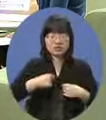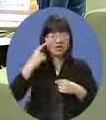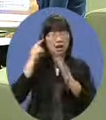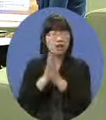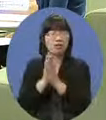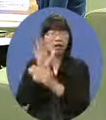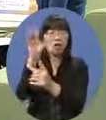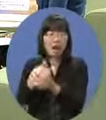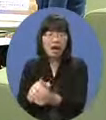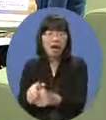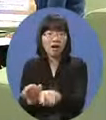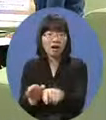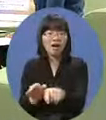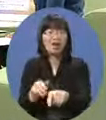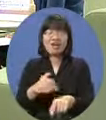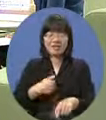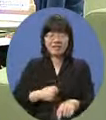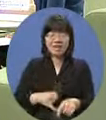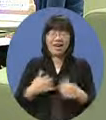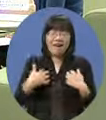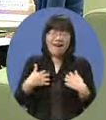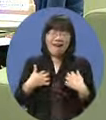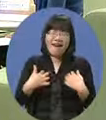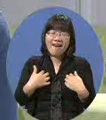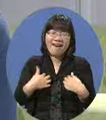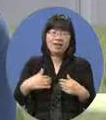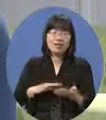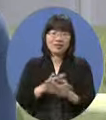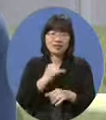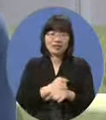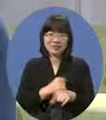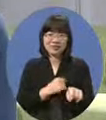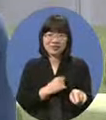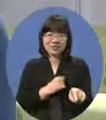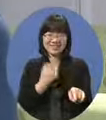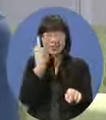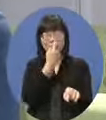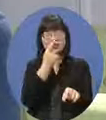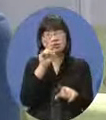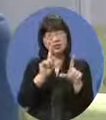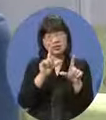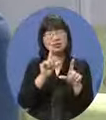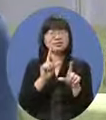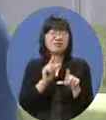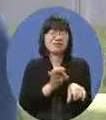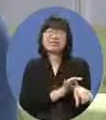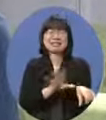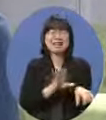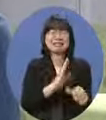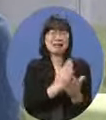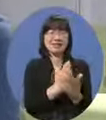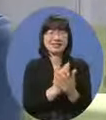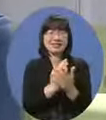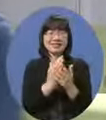너무 재밌어하면서 놀더라고요. 이게 표정을 이제 달리하지. 예. 자, 네 옷은 네가 널어볼까? 뭐 그런 식으로 아, 이제 그렇겠지,